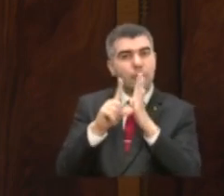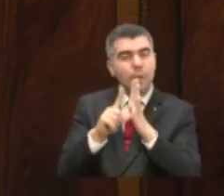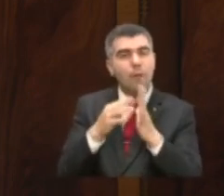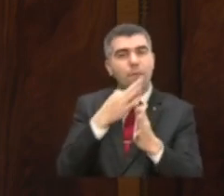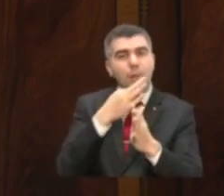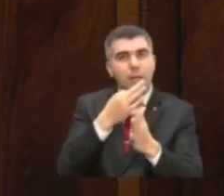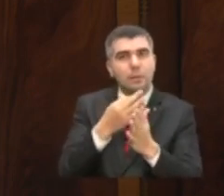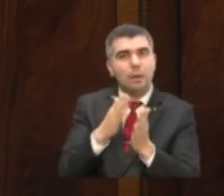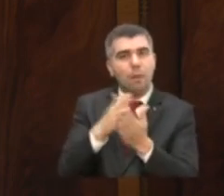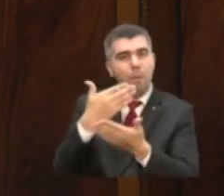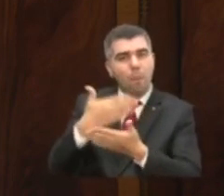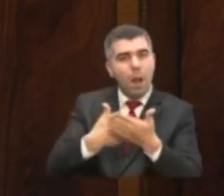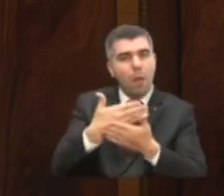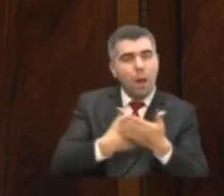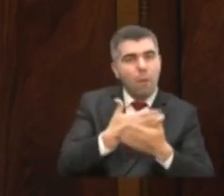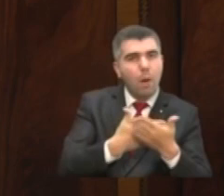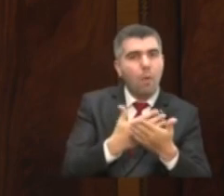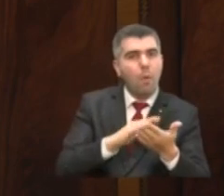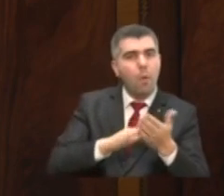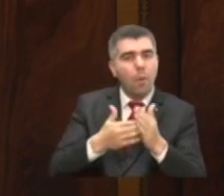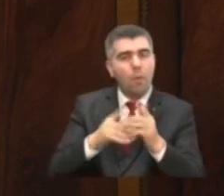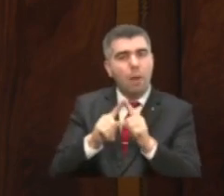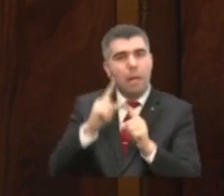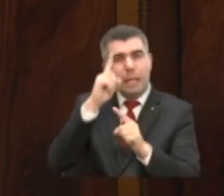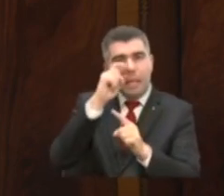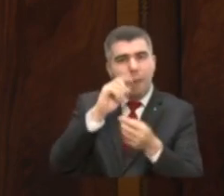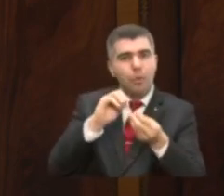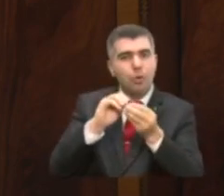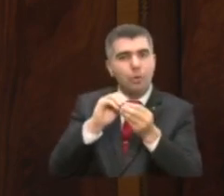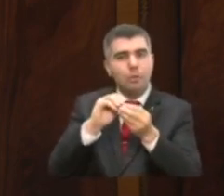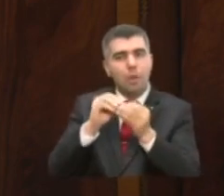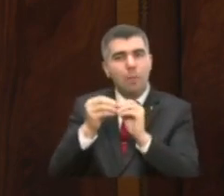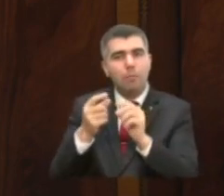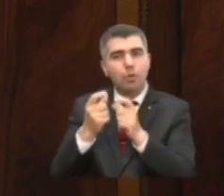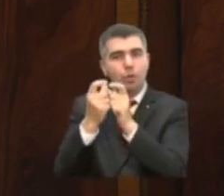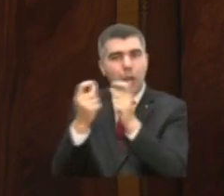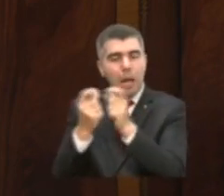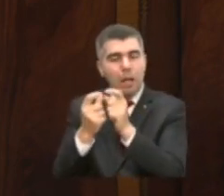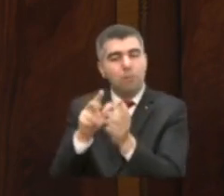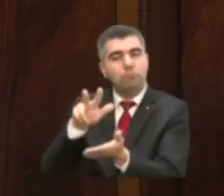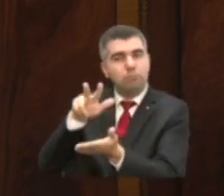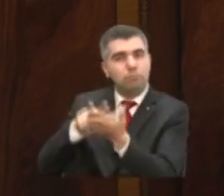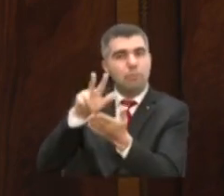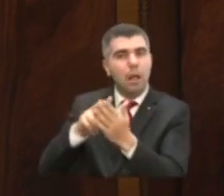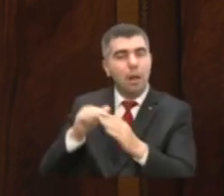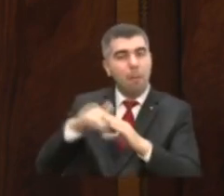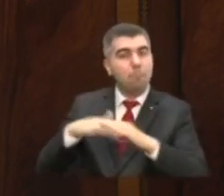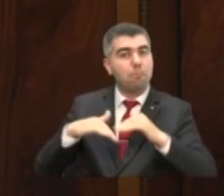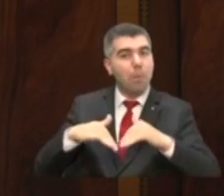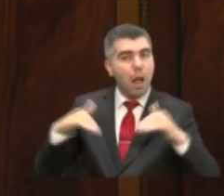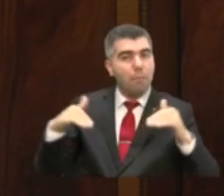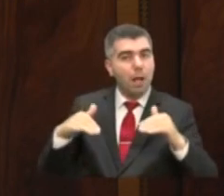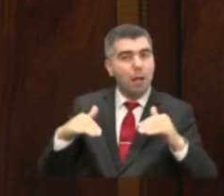الإجراءات والمساطر المتعلقة بمعالجة صعوبة المقاولات، وهذا الحمد لله صدقتوا عليه في البرلمان